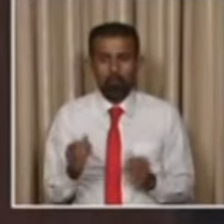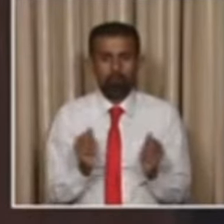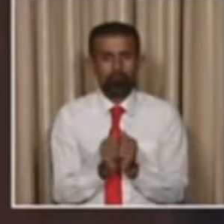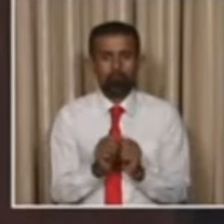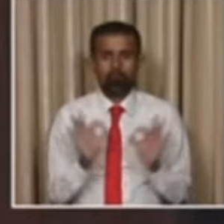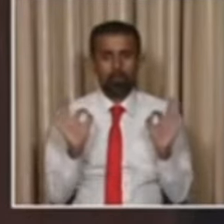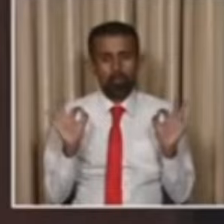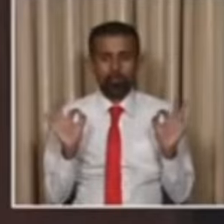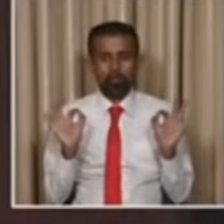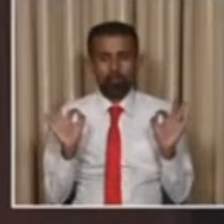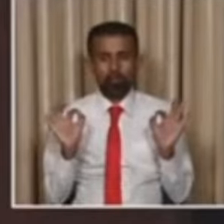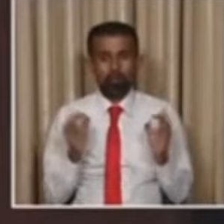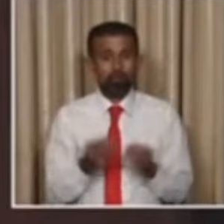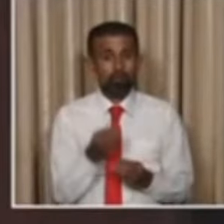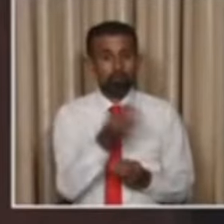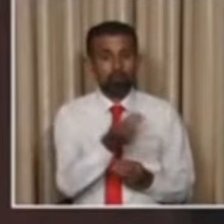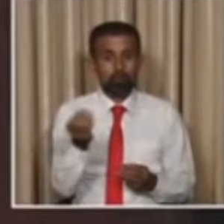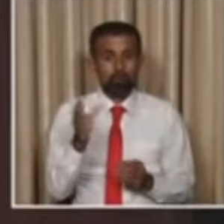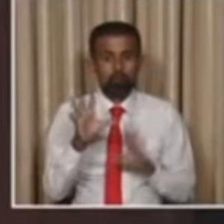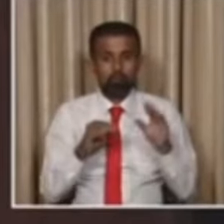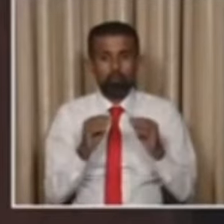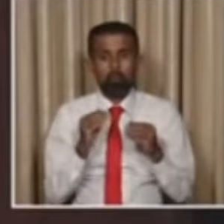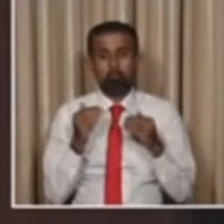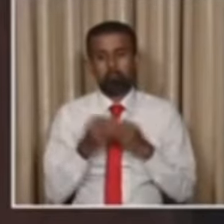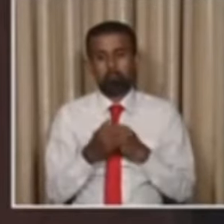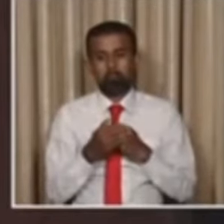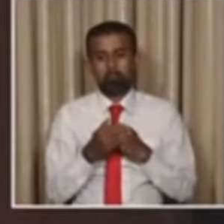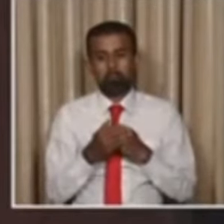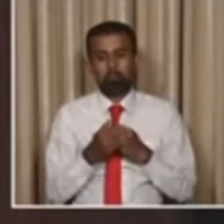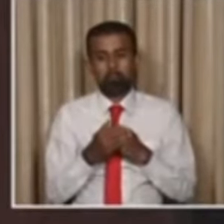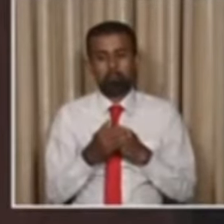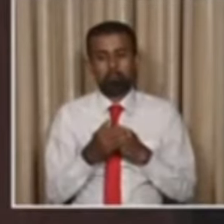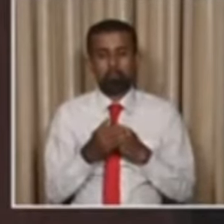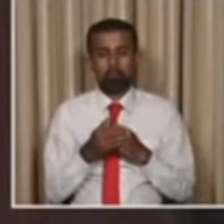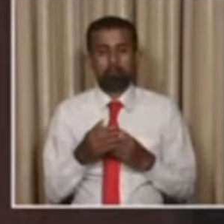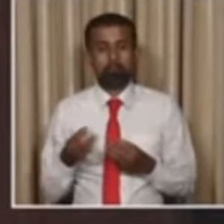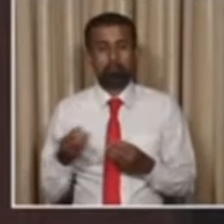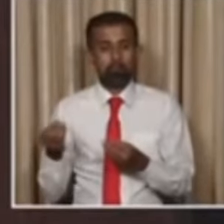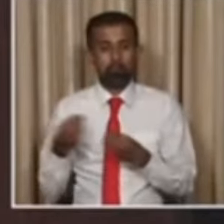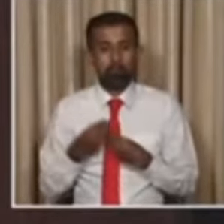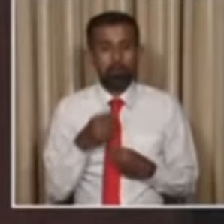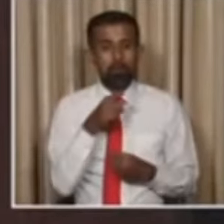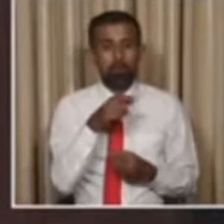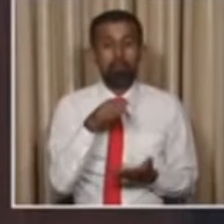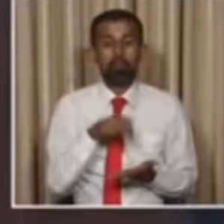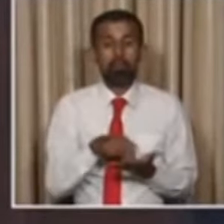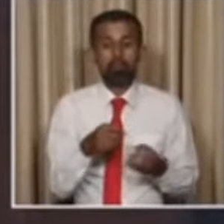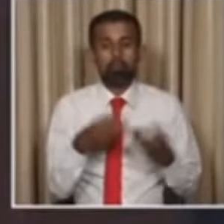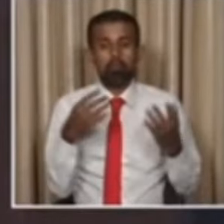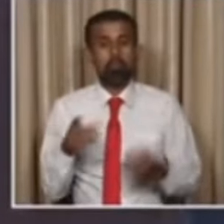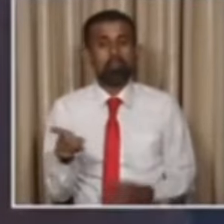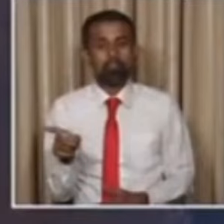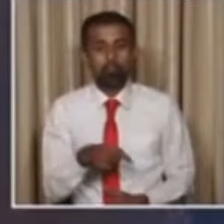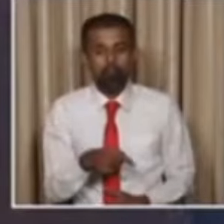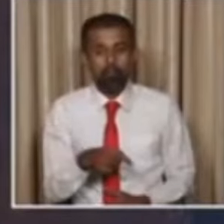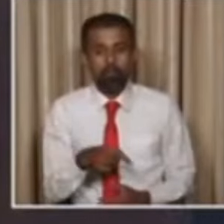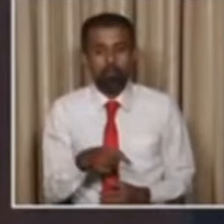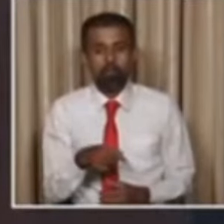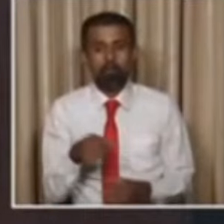habai e yawanakota yam yam toraturu sangabila thiyena neda එහෙනම් මෙතුමට මෙච්චර හම්ුණ අහවල් දැනට ගහනවා අහවල් දවසේ ගහනවා